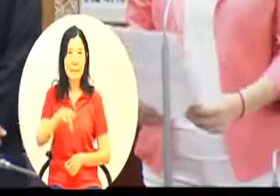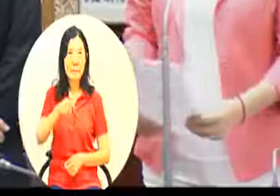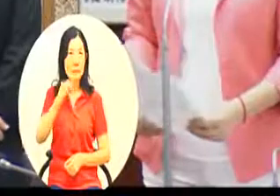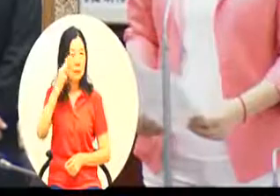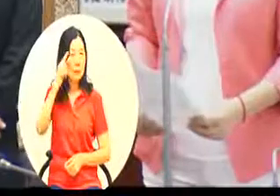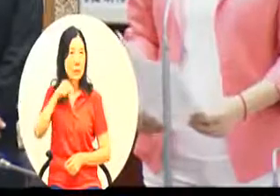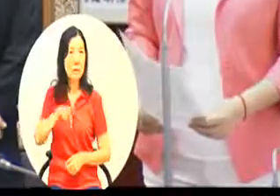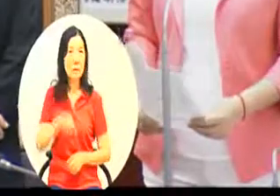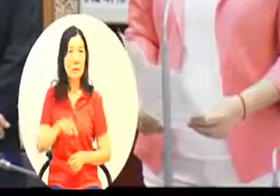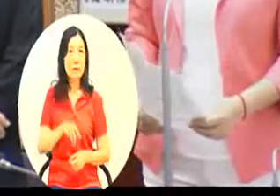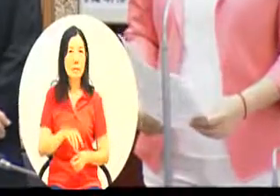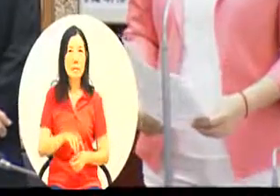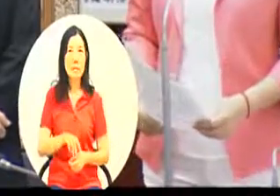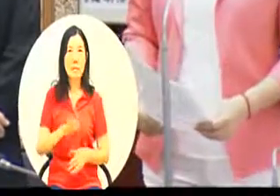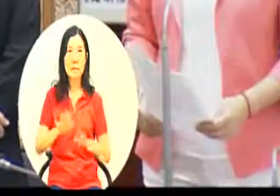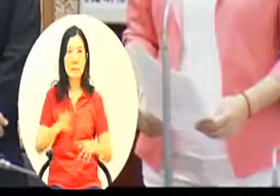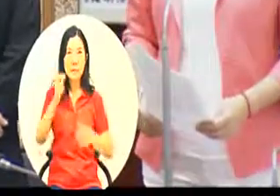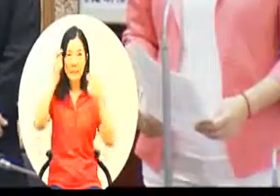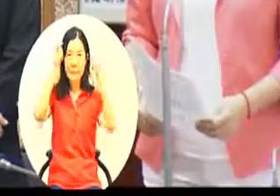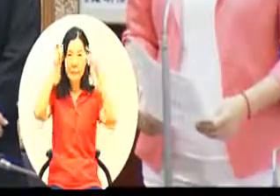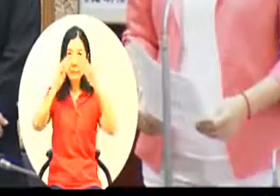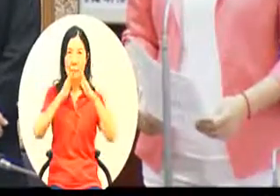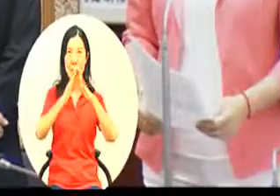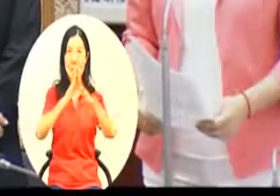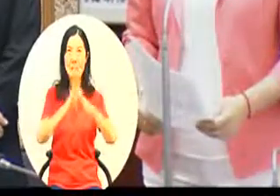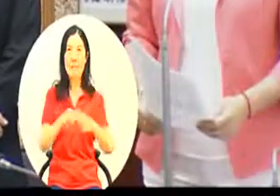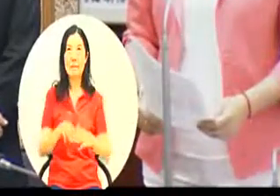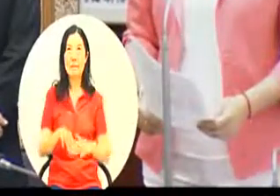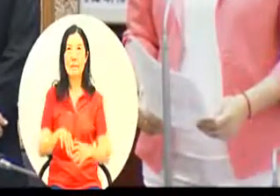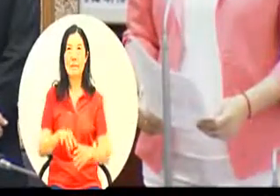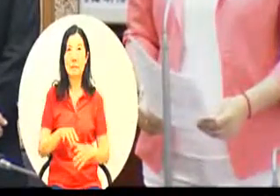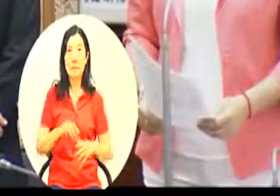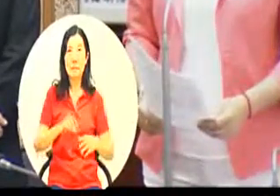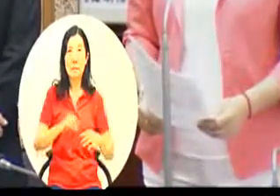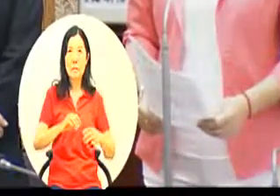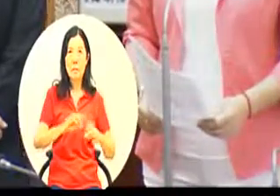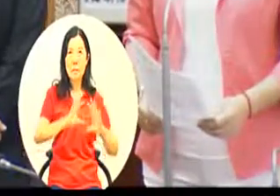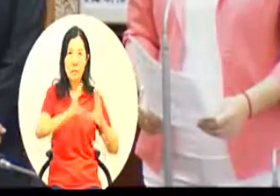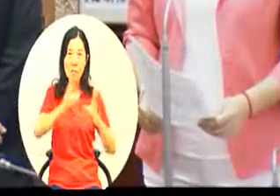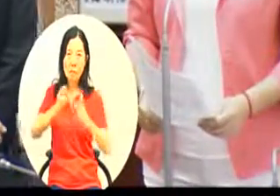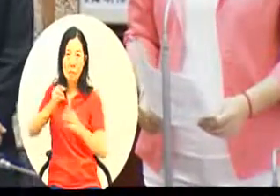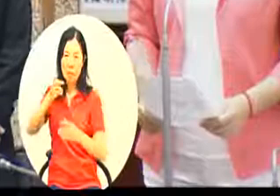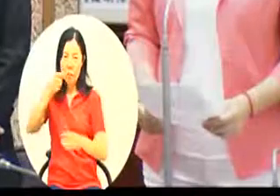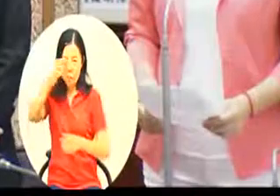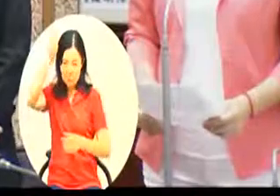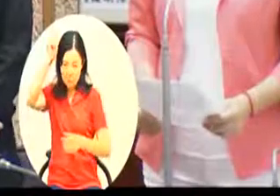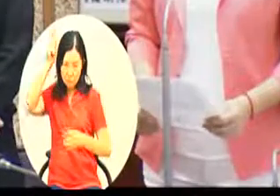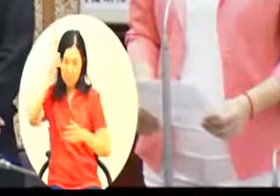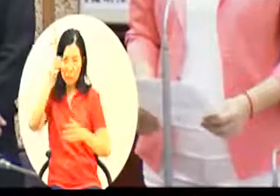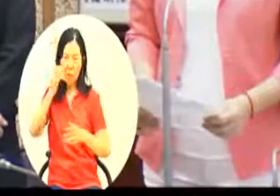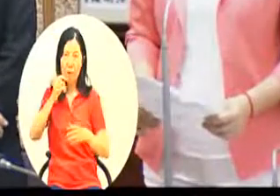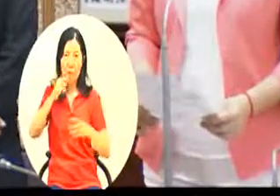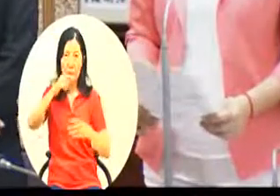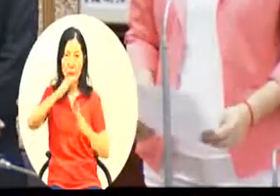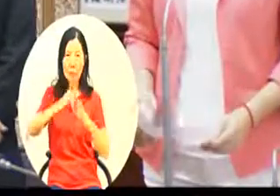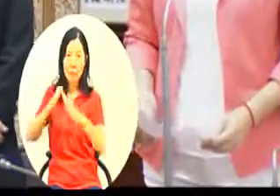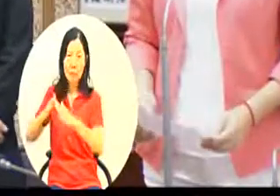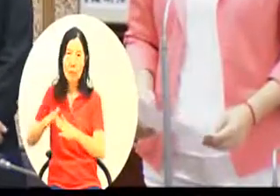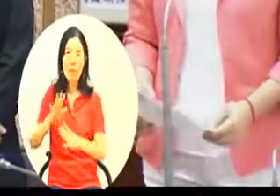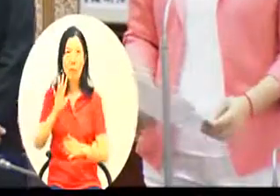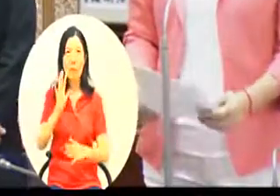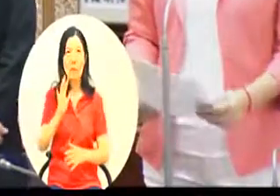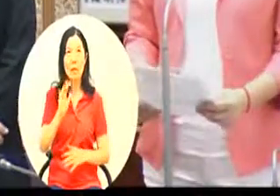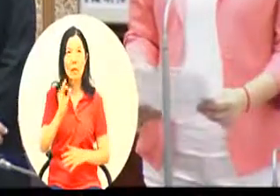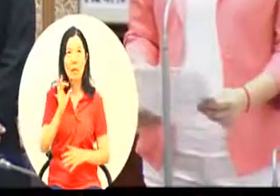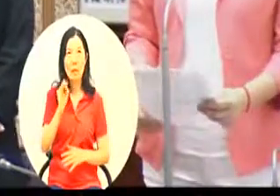目前我们高雄市有多少个国家遗址、国定古迹？